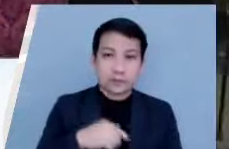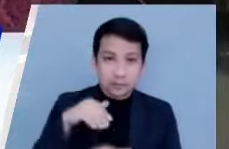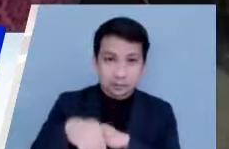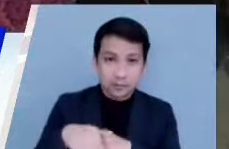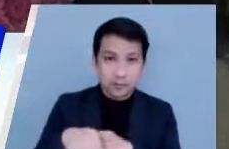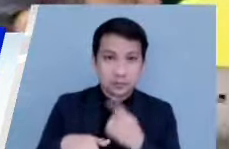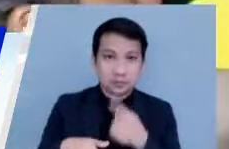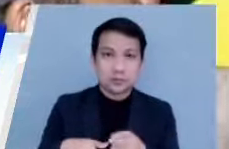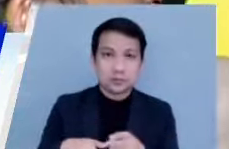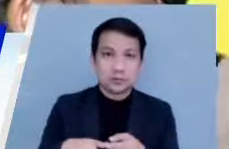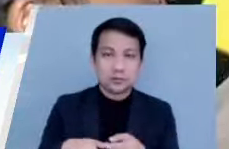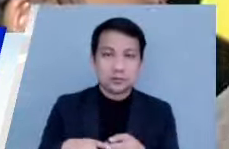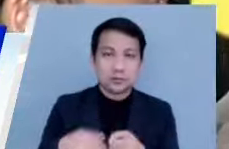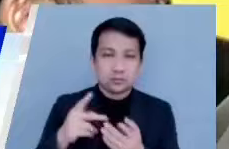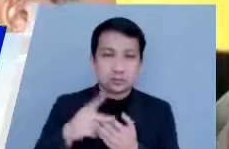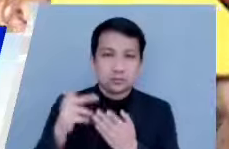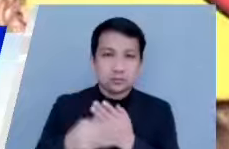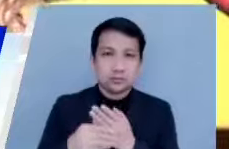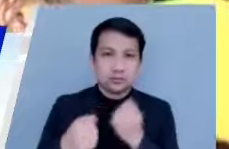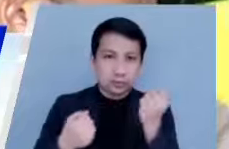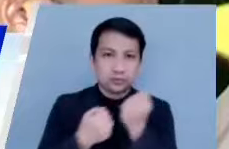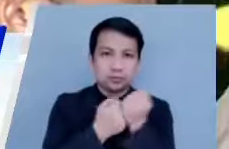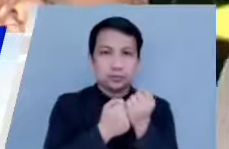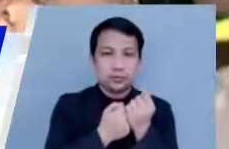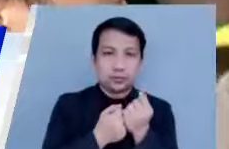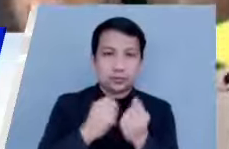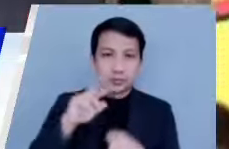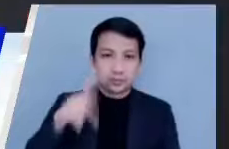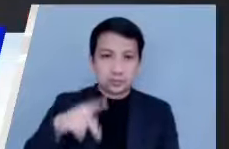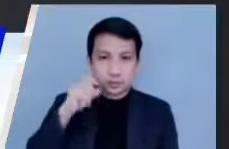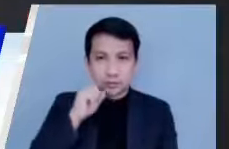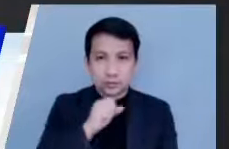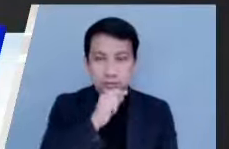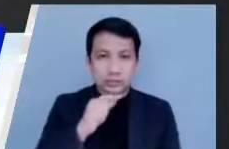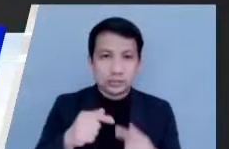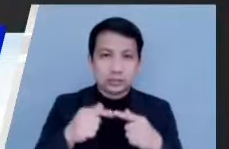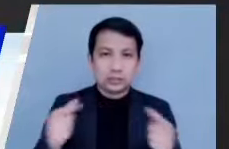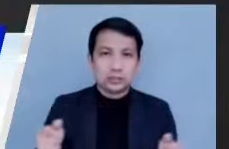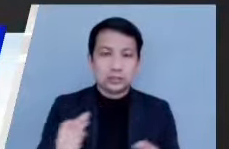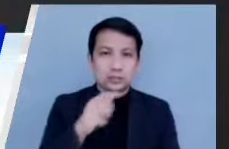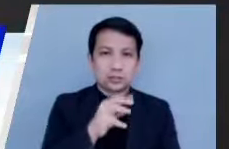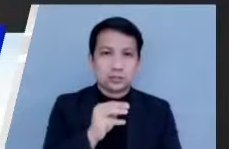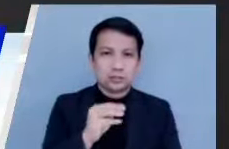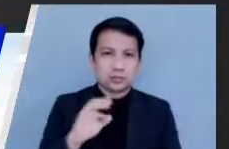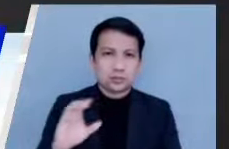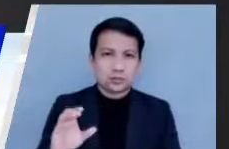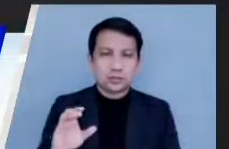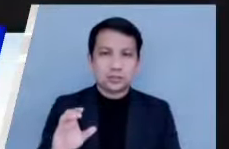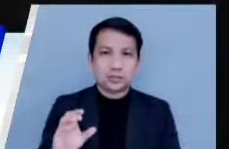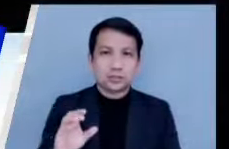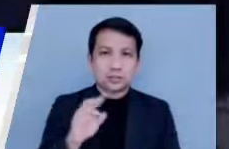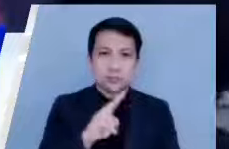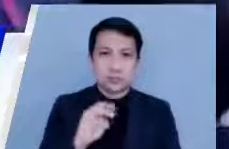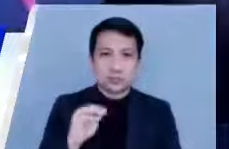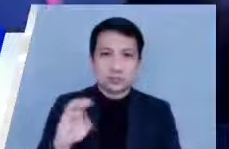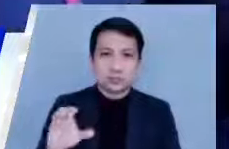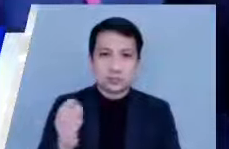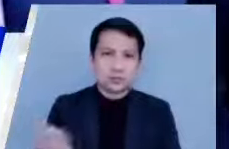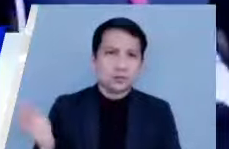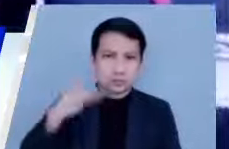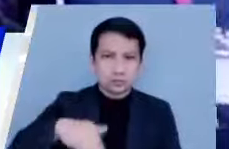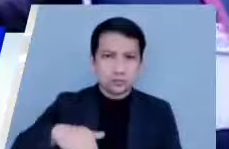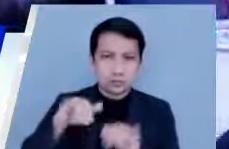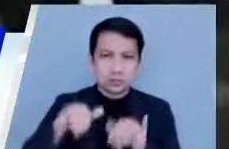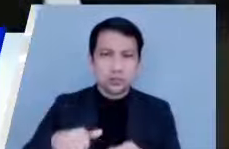nagdaos ng programa ang mga taga-suporta ng bise sa gate ng VMMC. Ang iba nga, nagpalipas pa roon ng magdamag. Meron